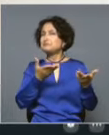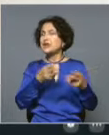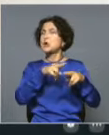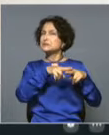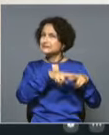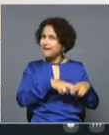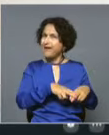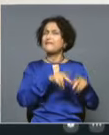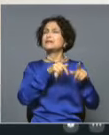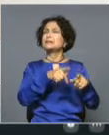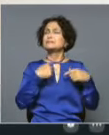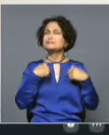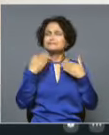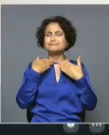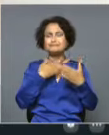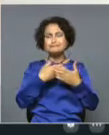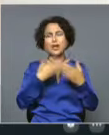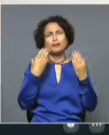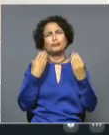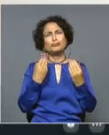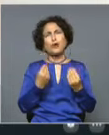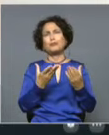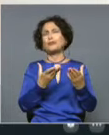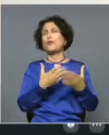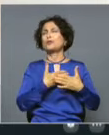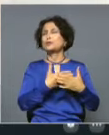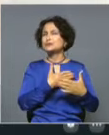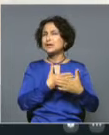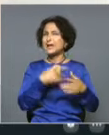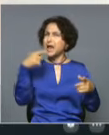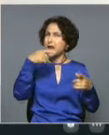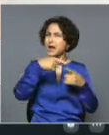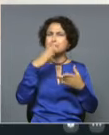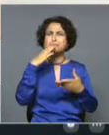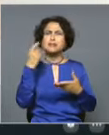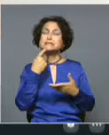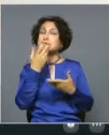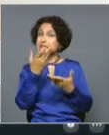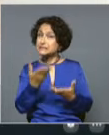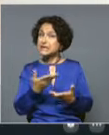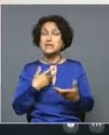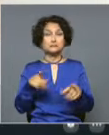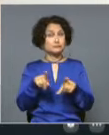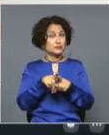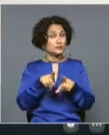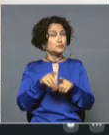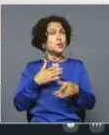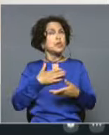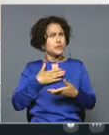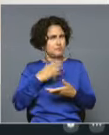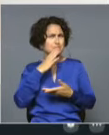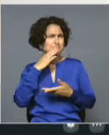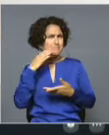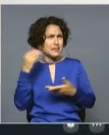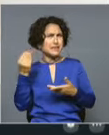и да се отнасят с много топло отношение към български език. Там също така има български неделни училища и